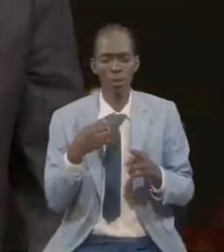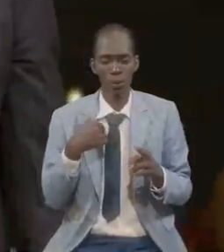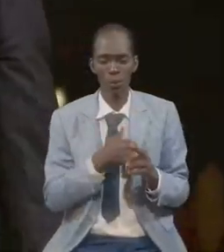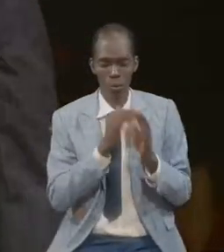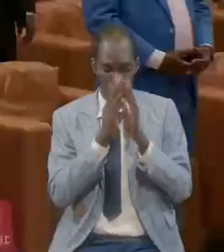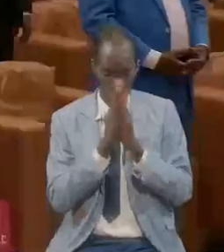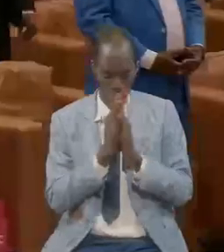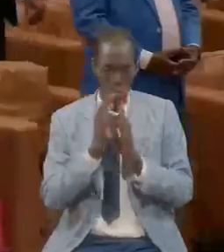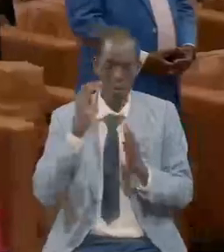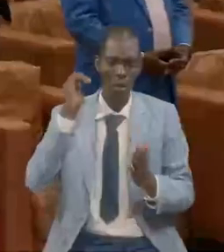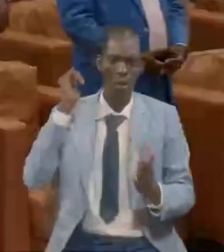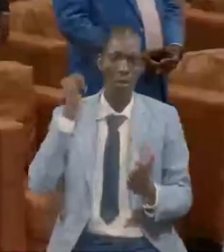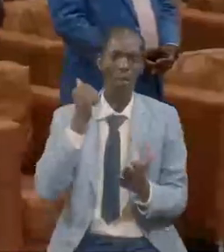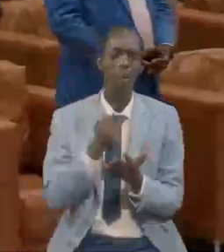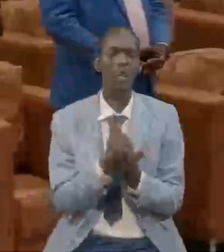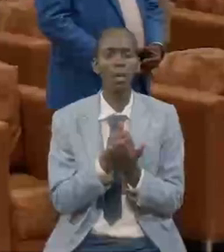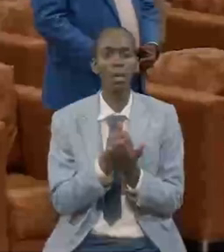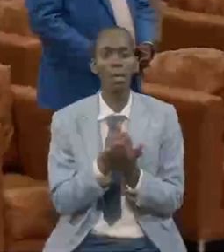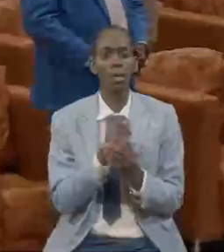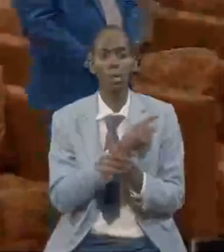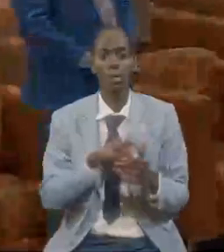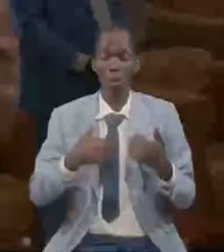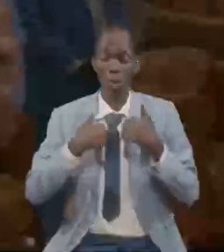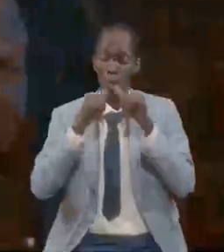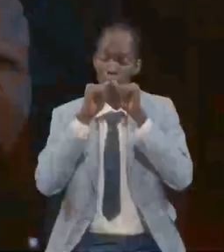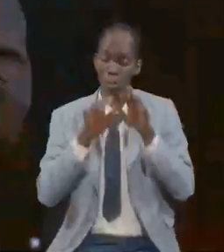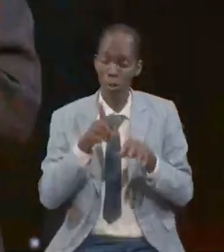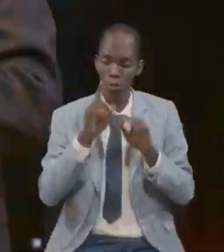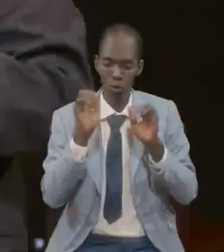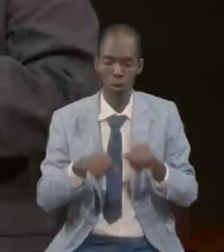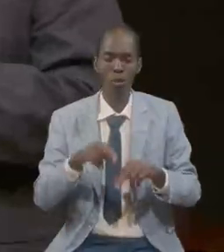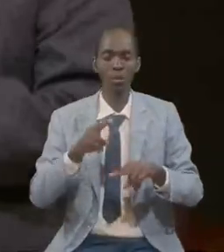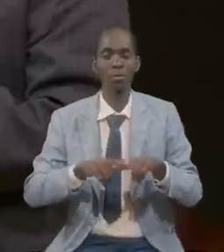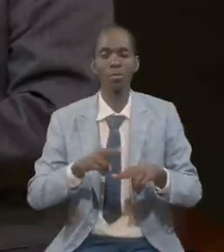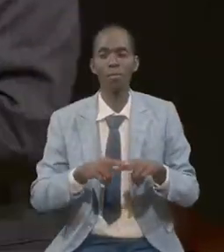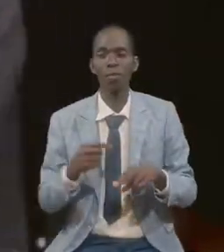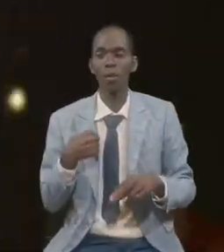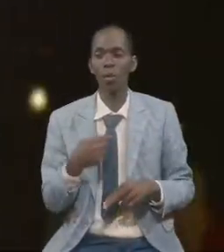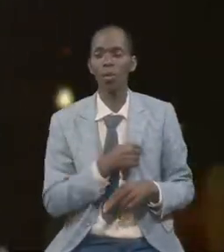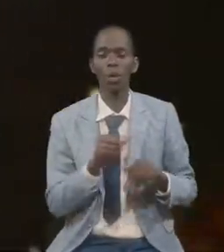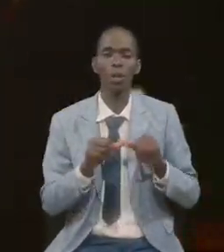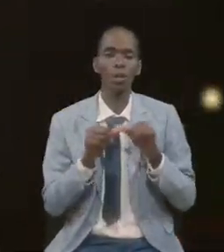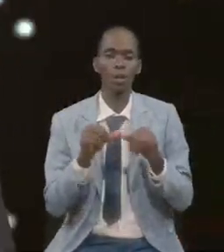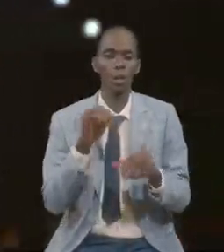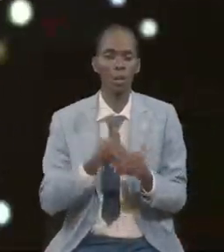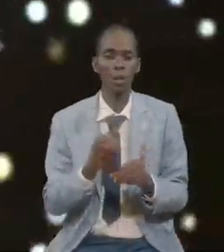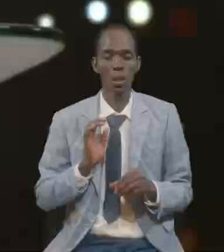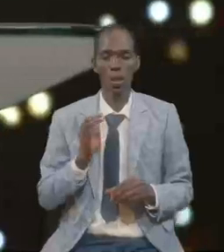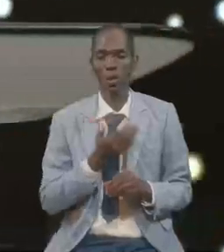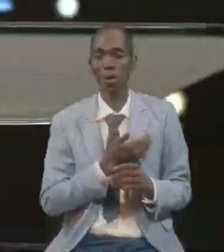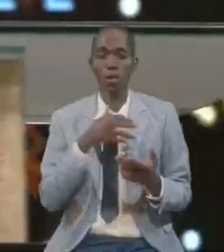Jésus, nous prions. Le Seigneur vous a béni, assoyez-vous. Nous évoluons dans